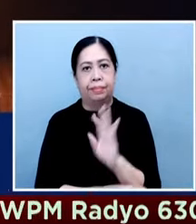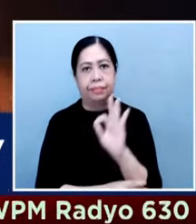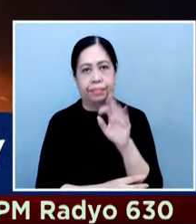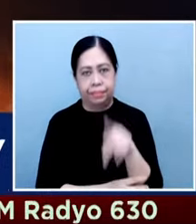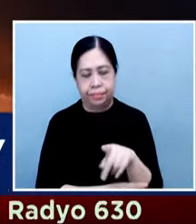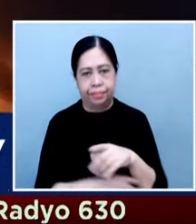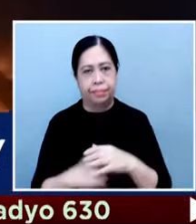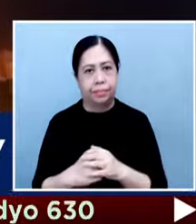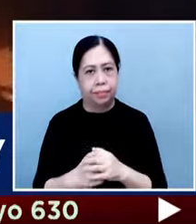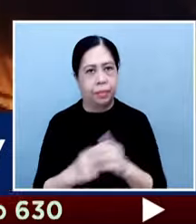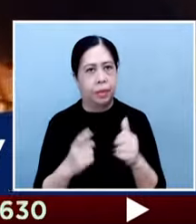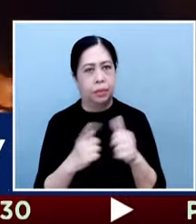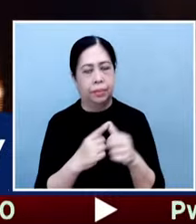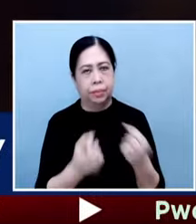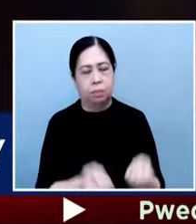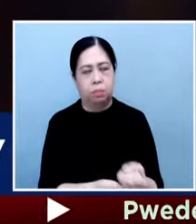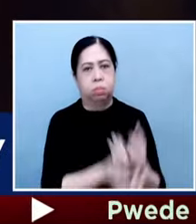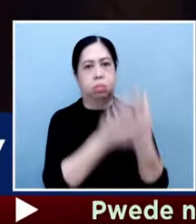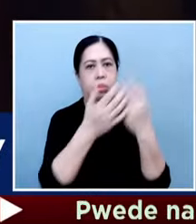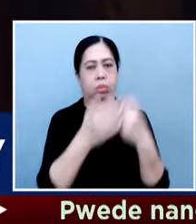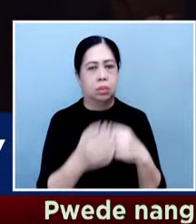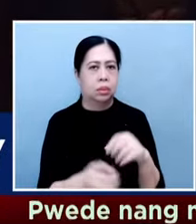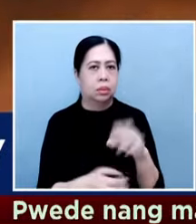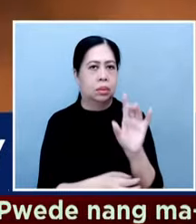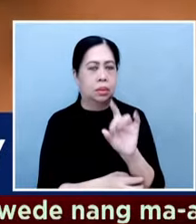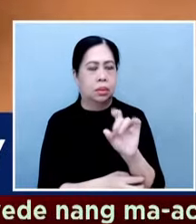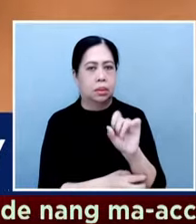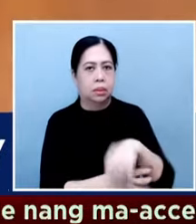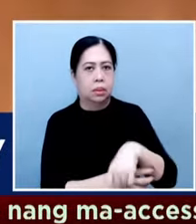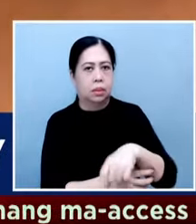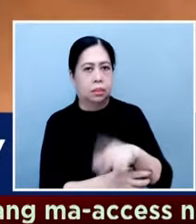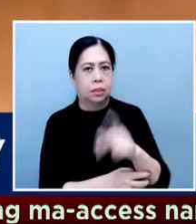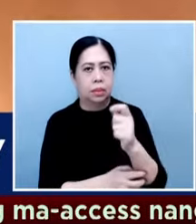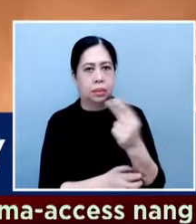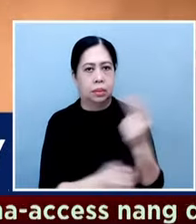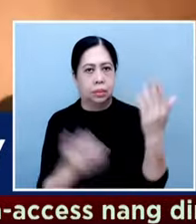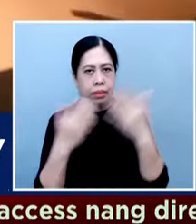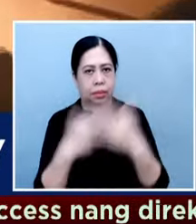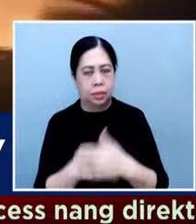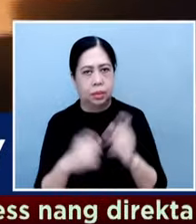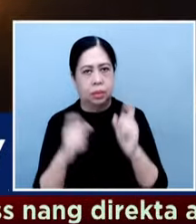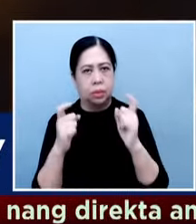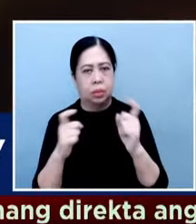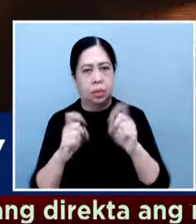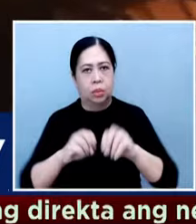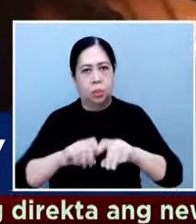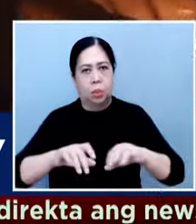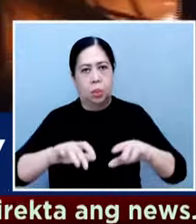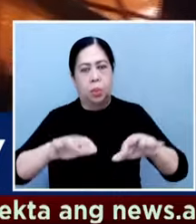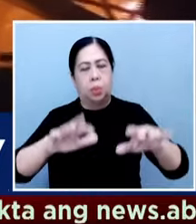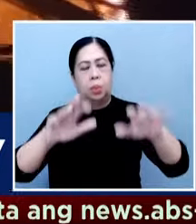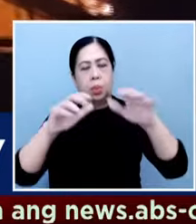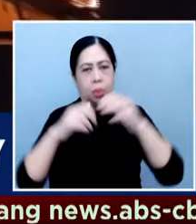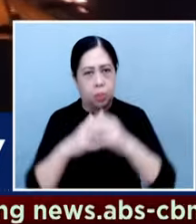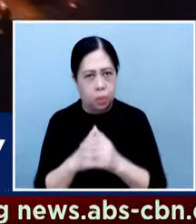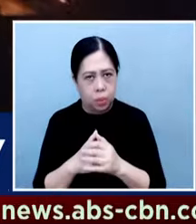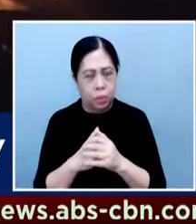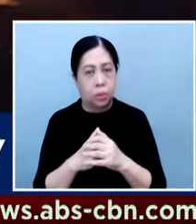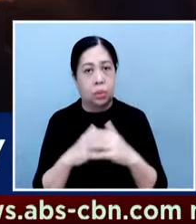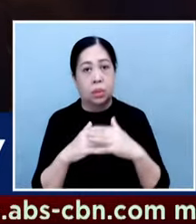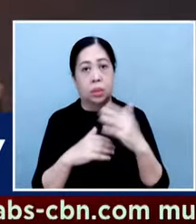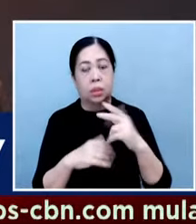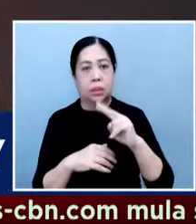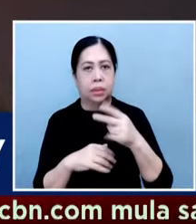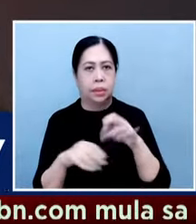lungsod, unang sumiklab ang apoy pasado alas 11 Huwebes ng gabi at mabilis na lumaki ang sunog na umabot sa